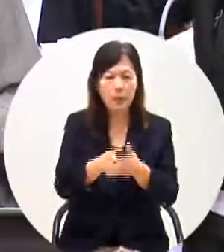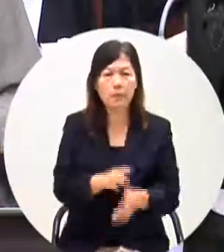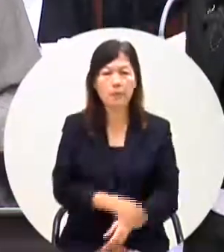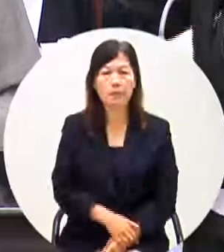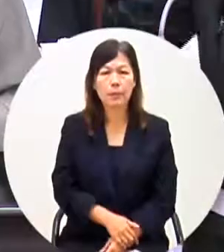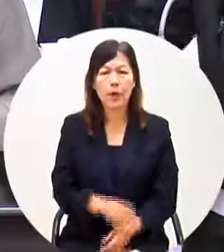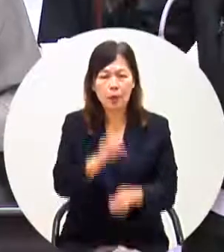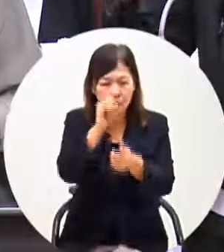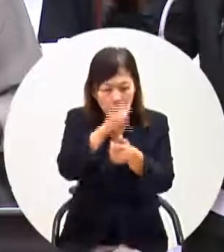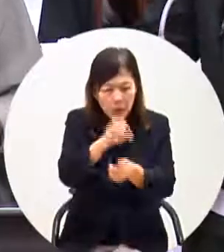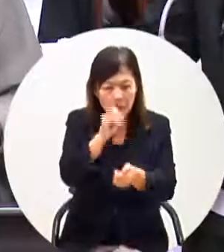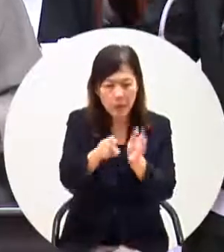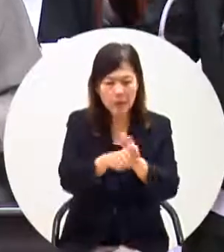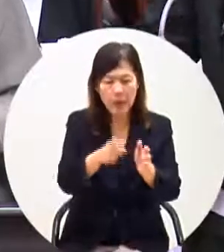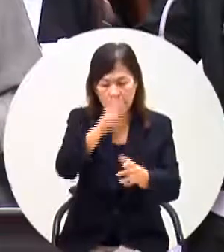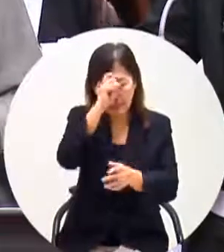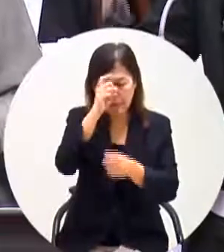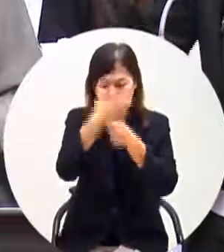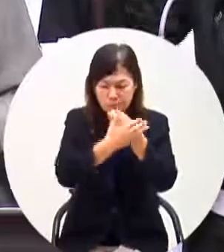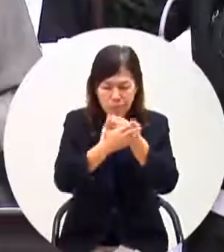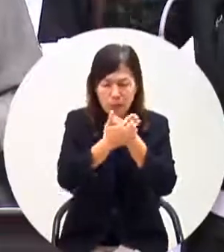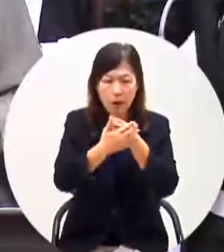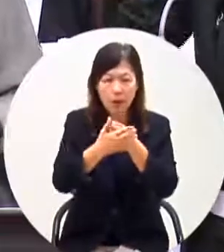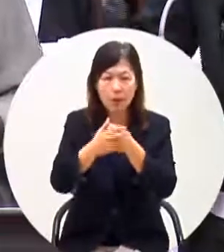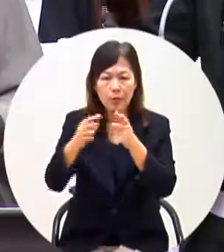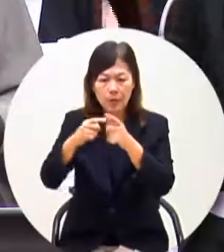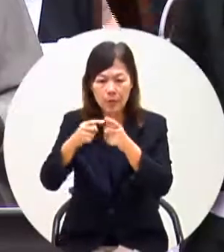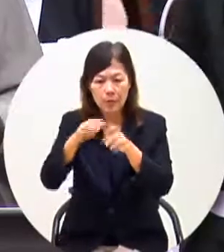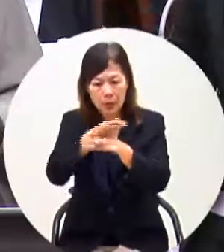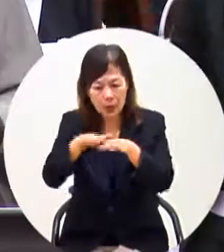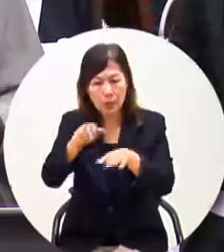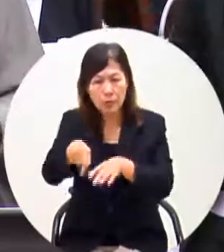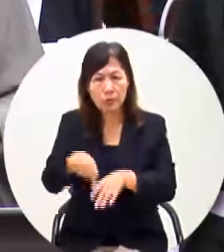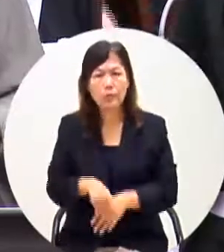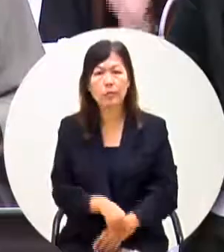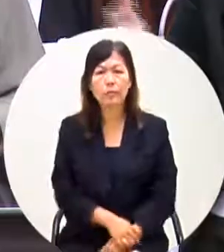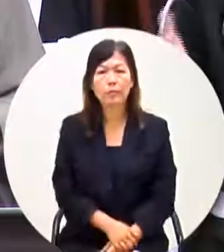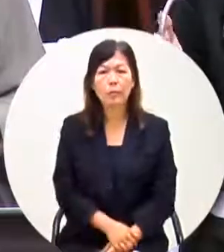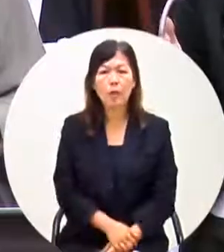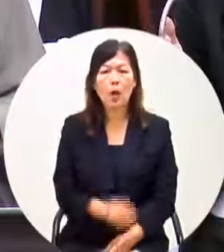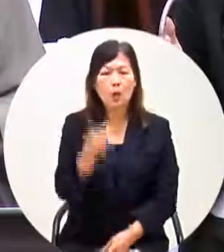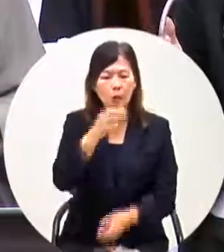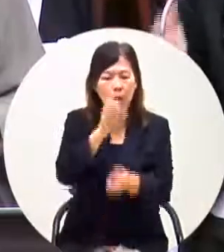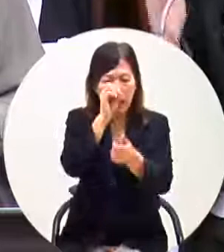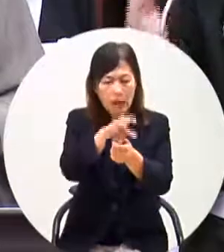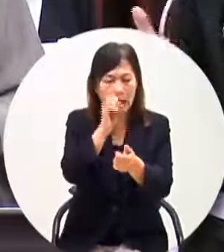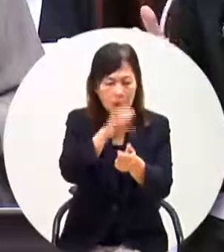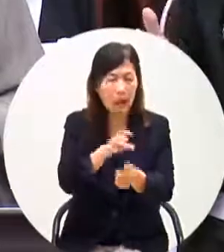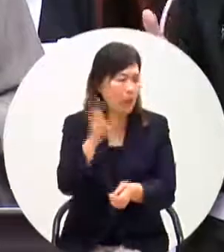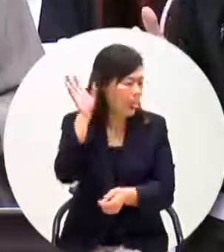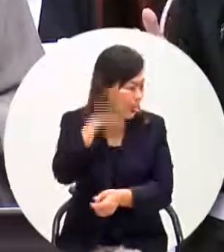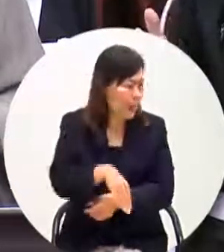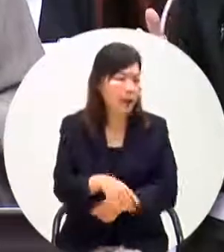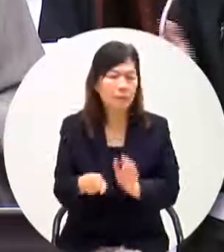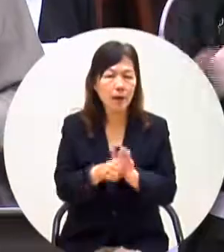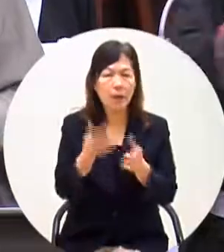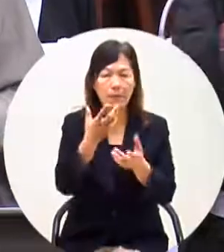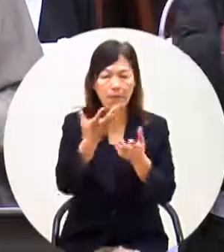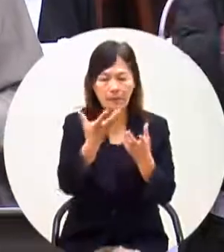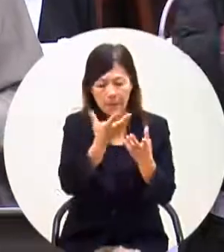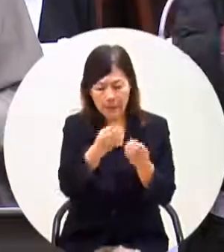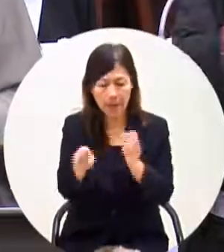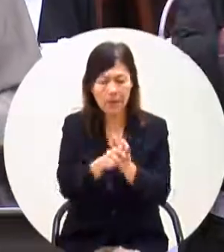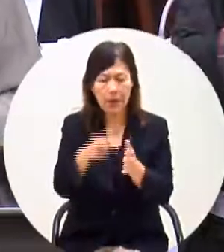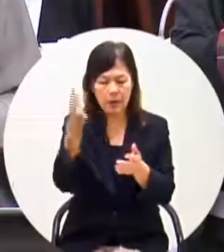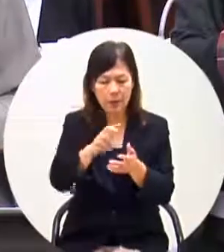护这些人的安全性。如果屡劝不听的时候，不得已，我们再进行开单，可